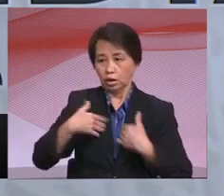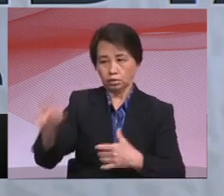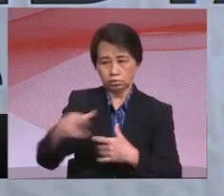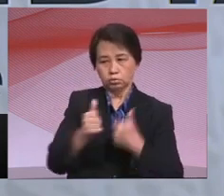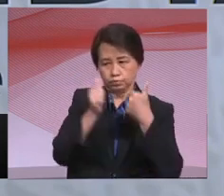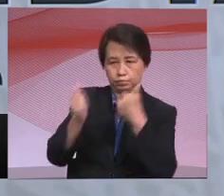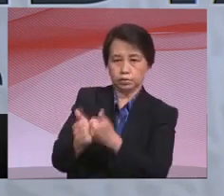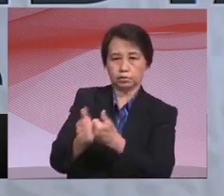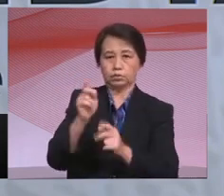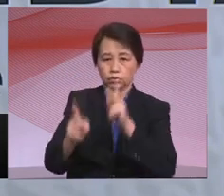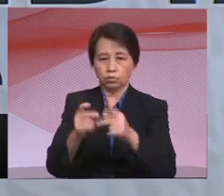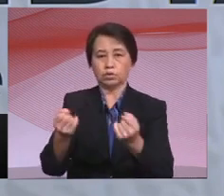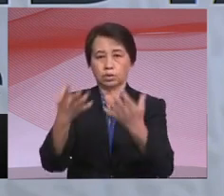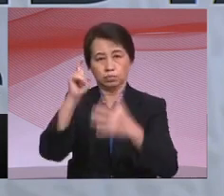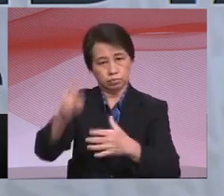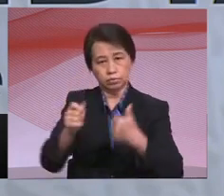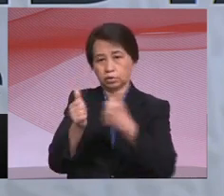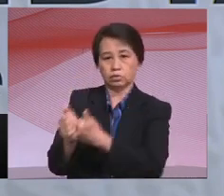kepatuhan kepada orang ramai.